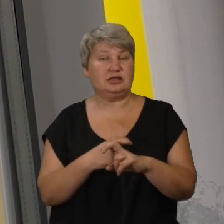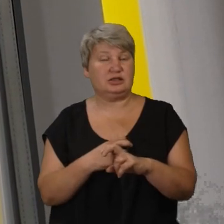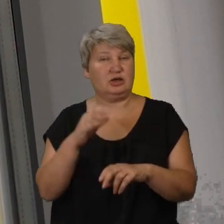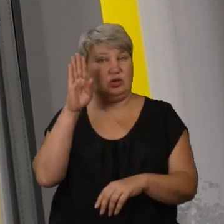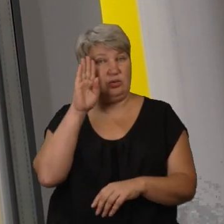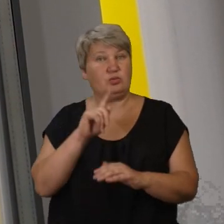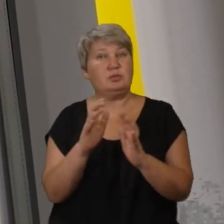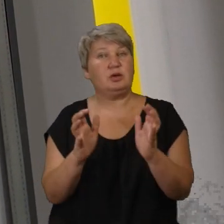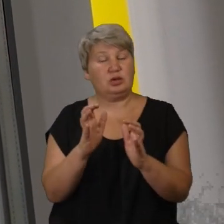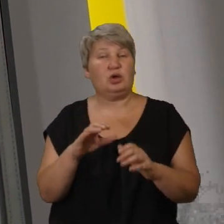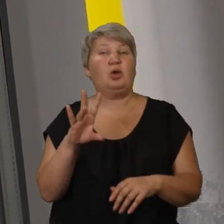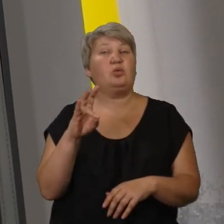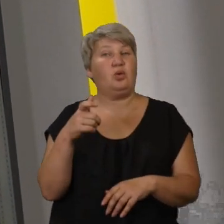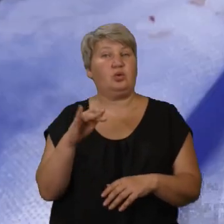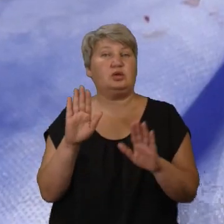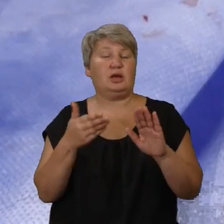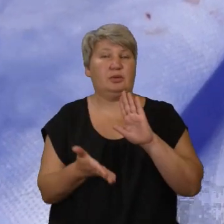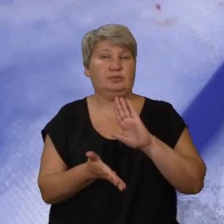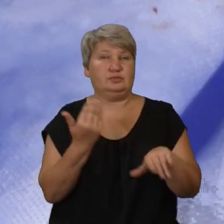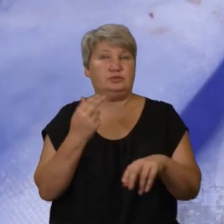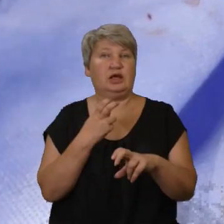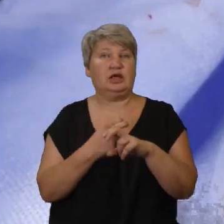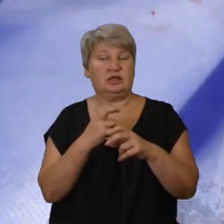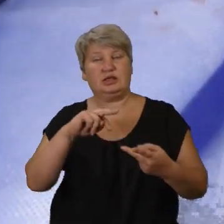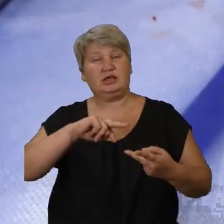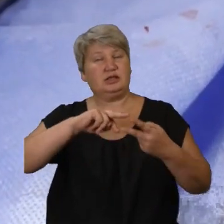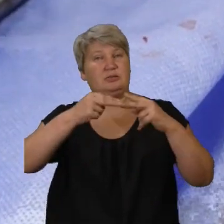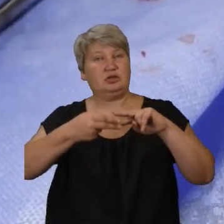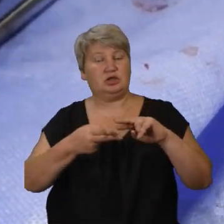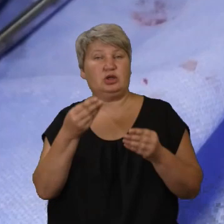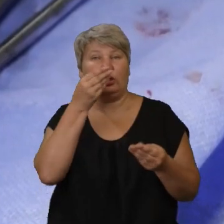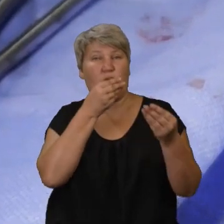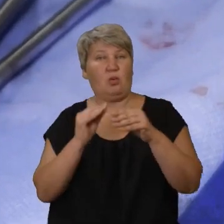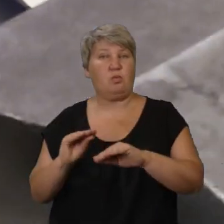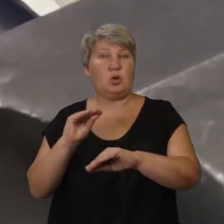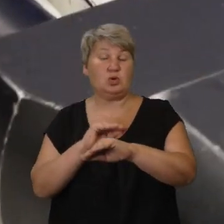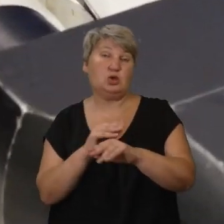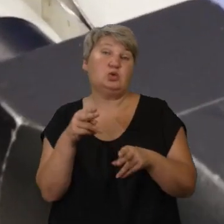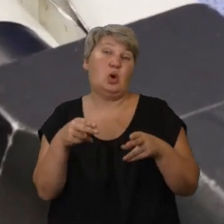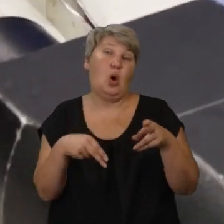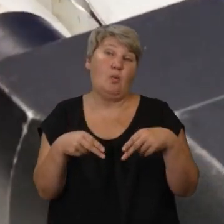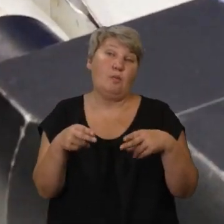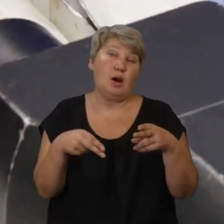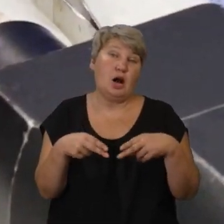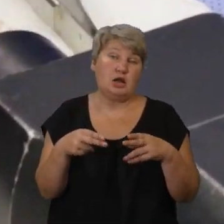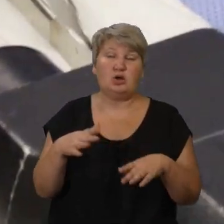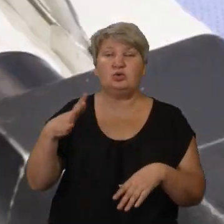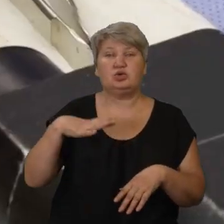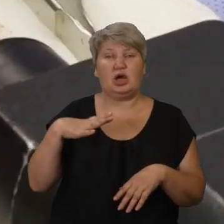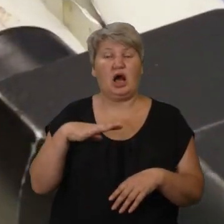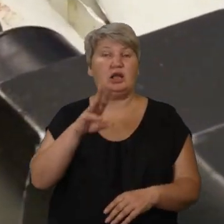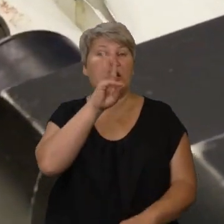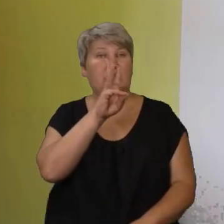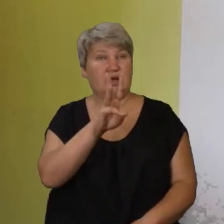дитині ногу необхідно видаляти уражену частину та заміщати її протезом на операцію каже тато Богдана чекали три місяці